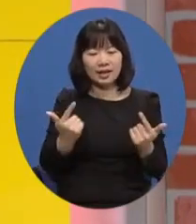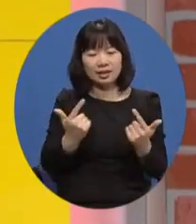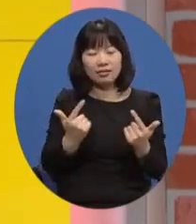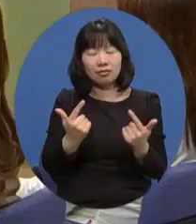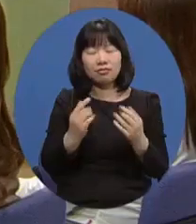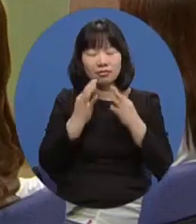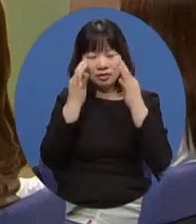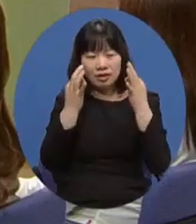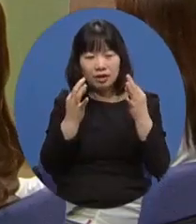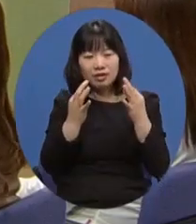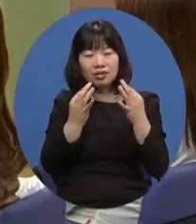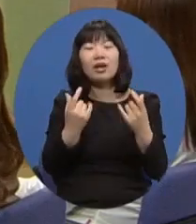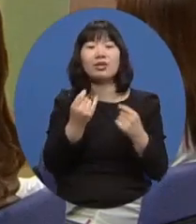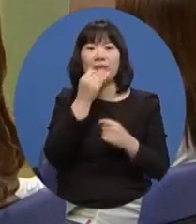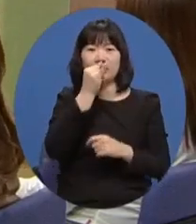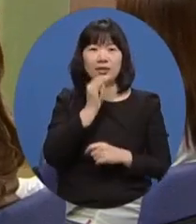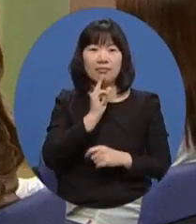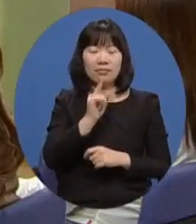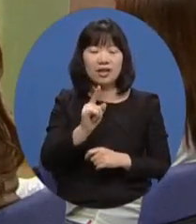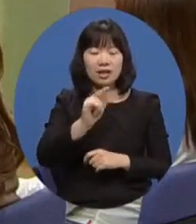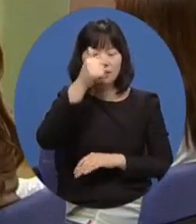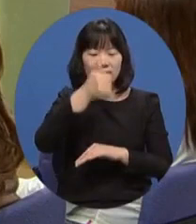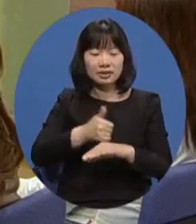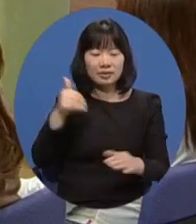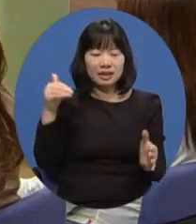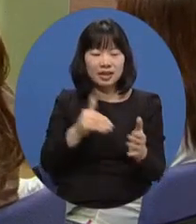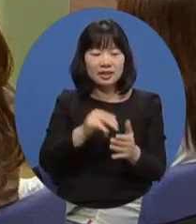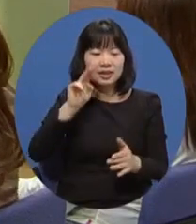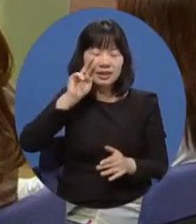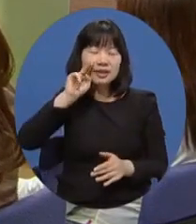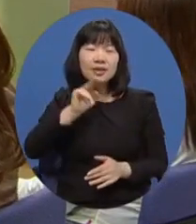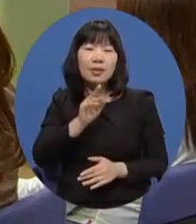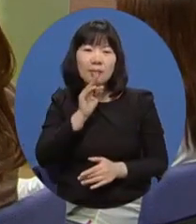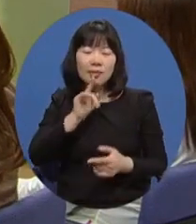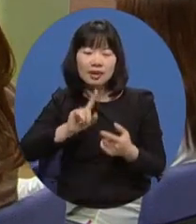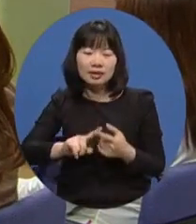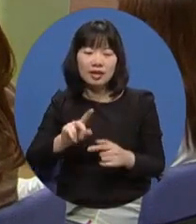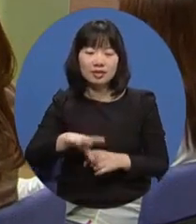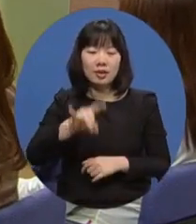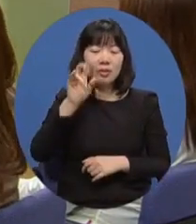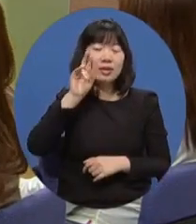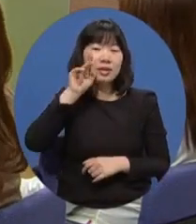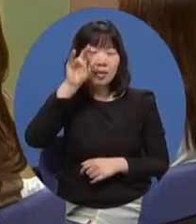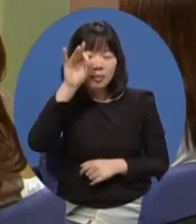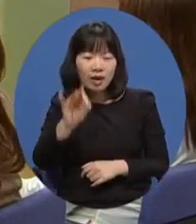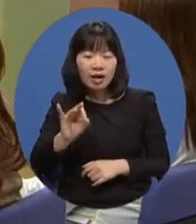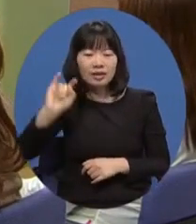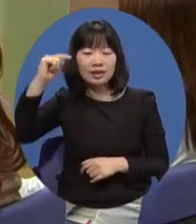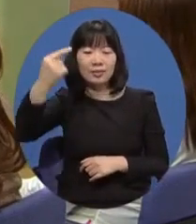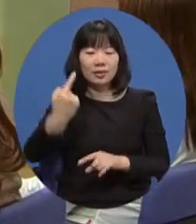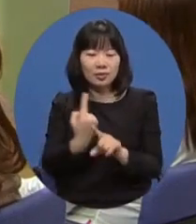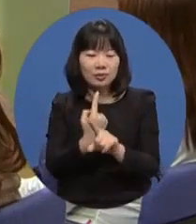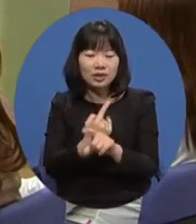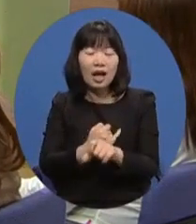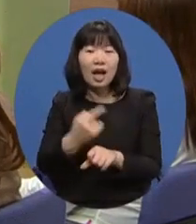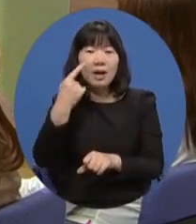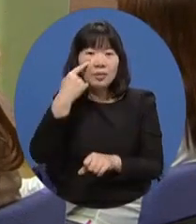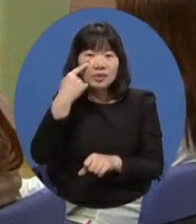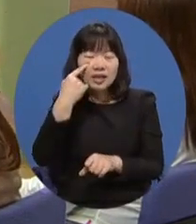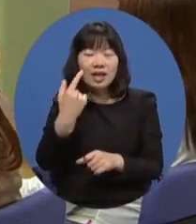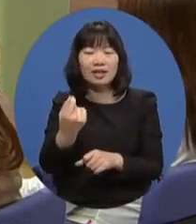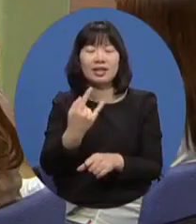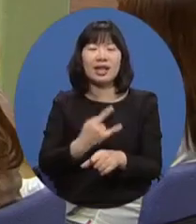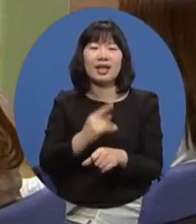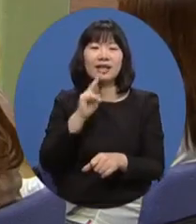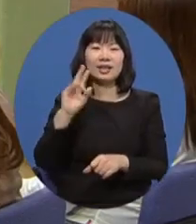들어요. 그럴 수 있다는 얘기예요. 그러니까 끊임없이 틀리는 게 맞아. 처음엔 틀려보는 거야. 그 다음에 고쳐나가보자. 이렇게